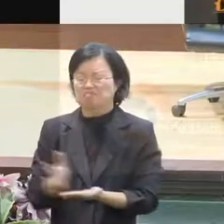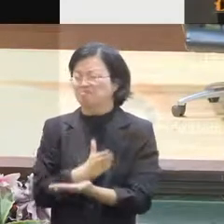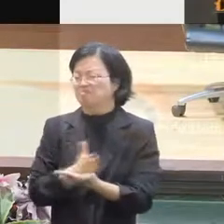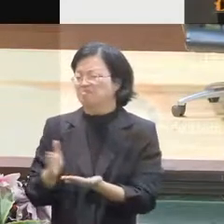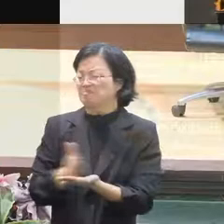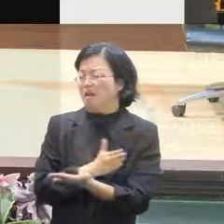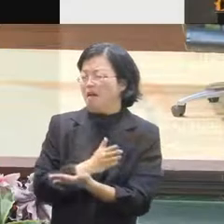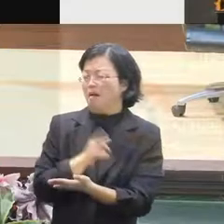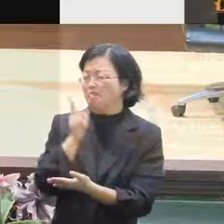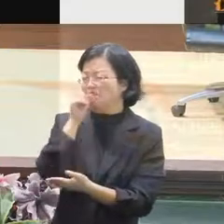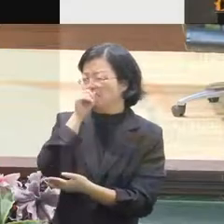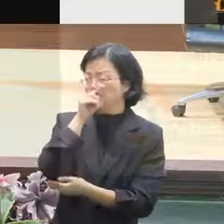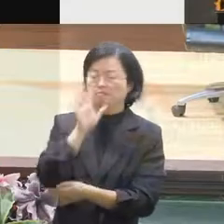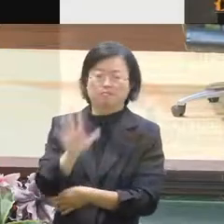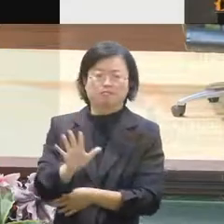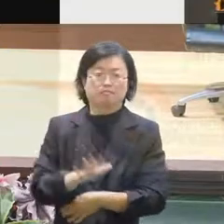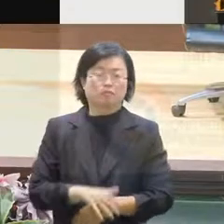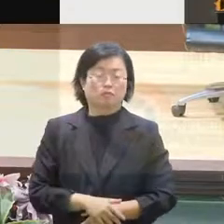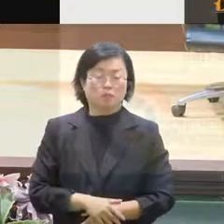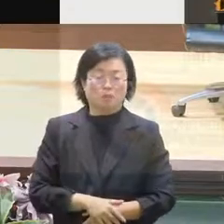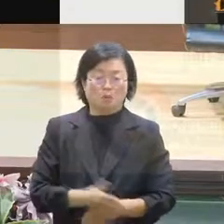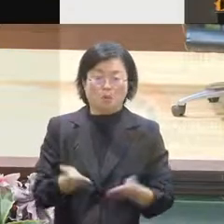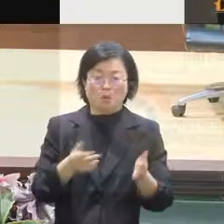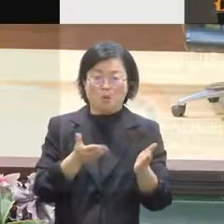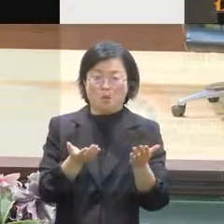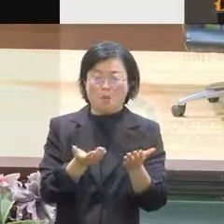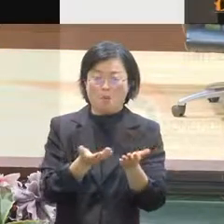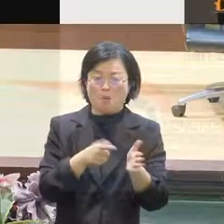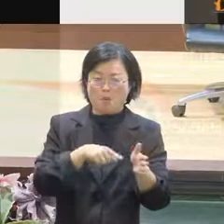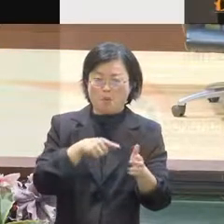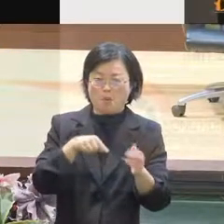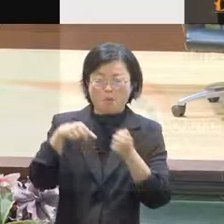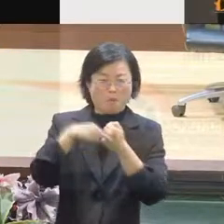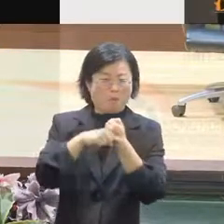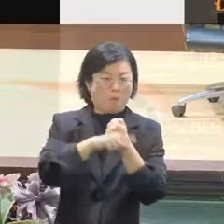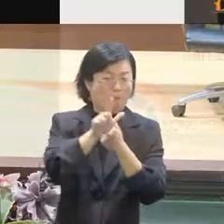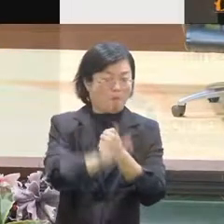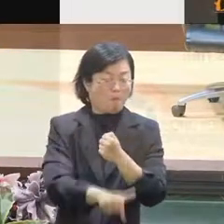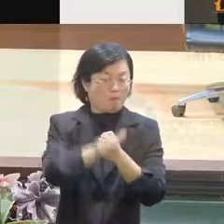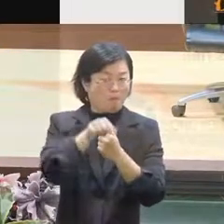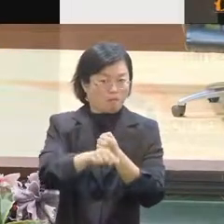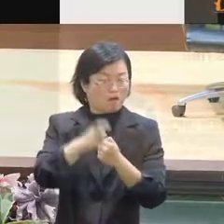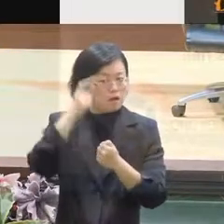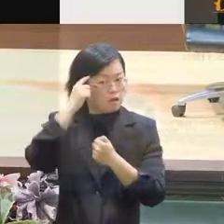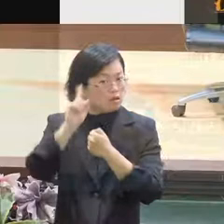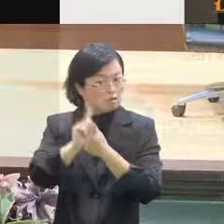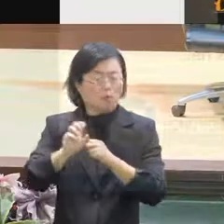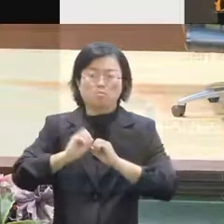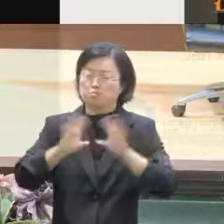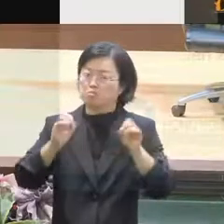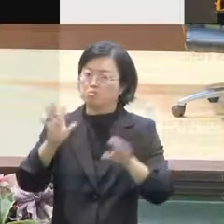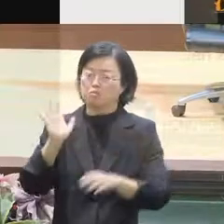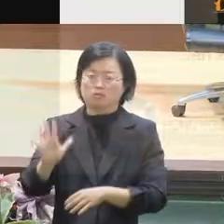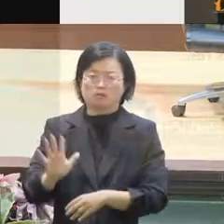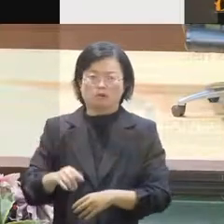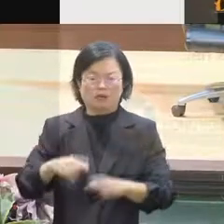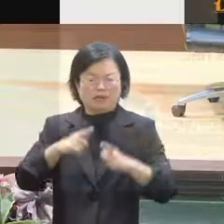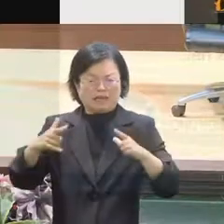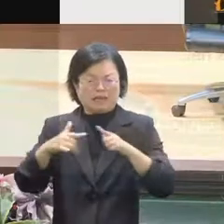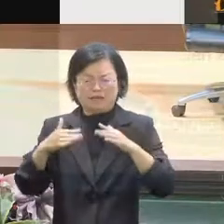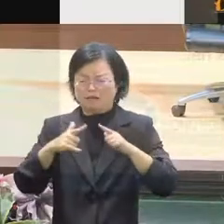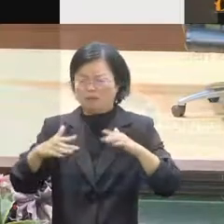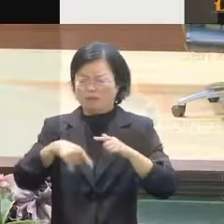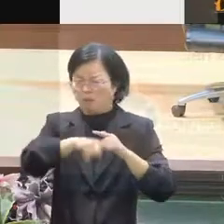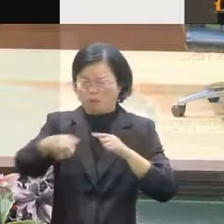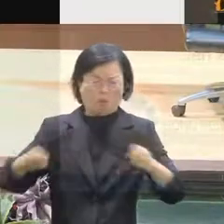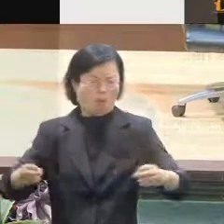讽。那一些学者呢也提出了他们的不同的看法。所以说呢在这方面呢其实大家的议论还是蛮多的，但实际